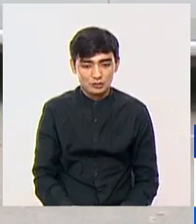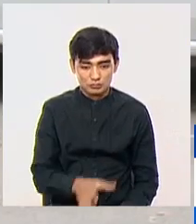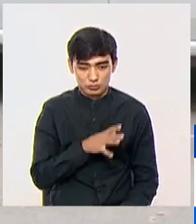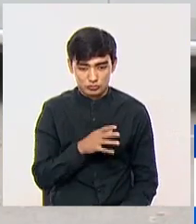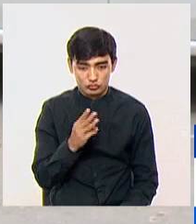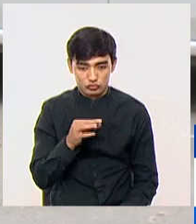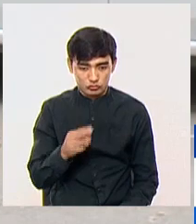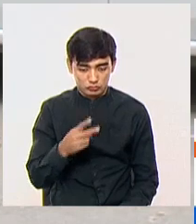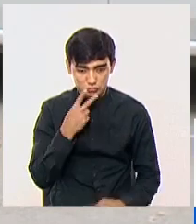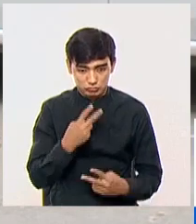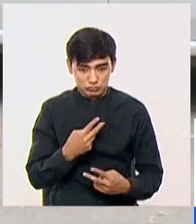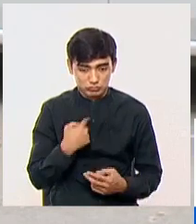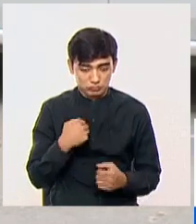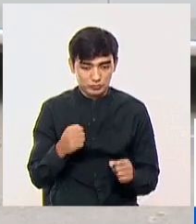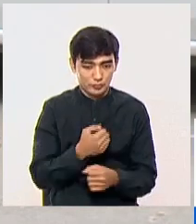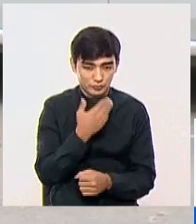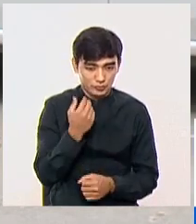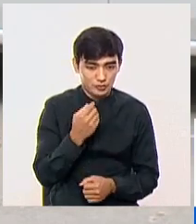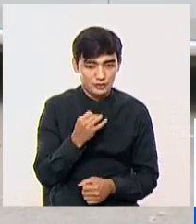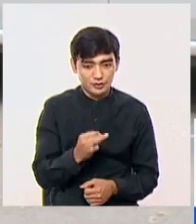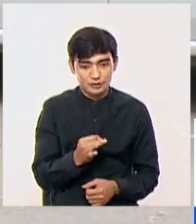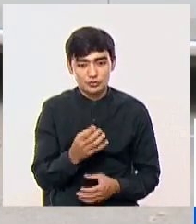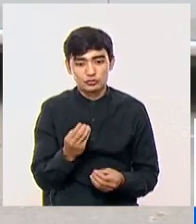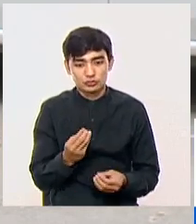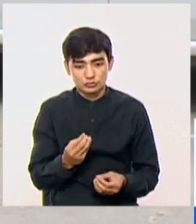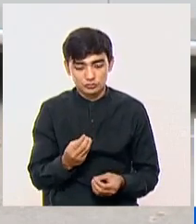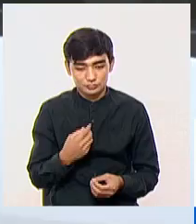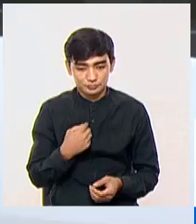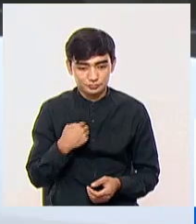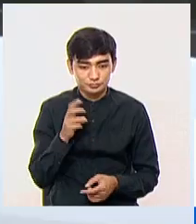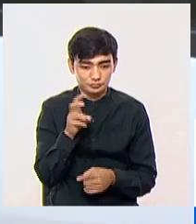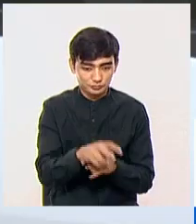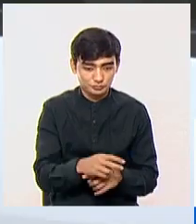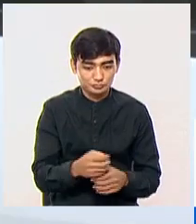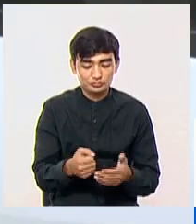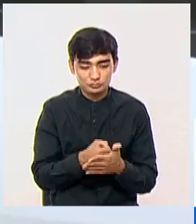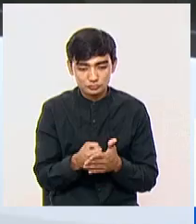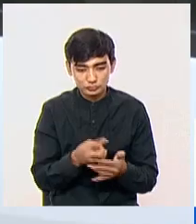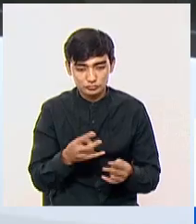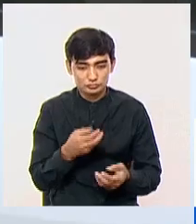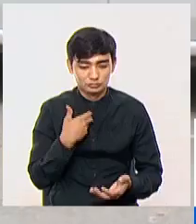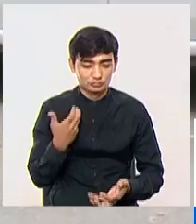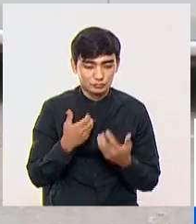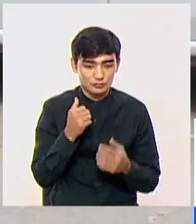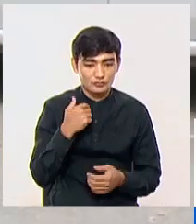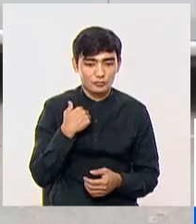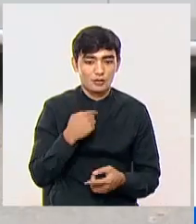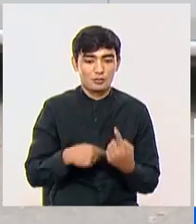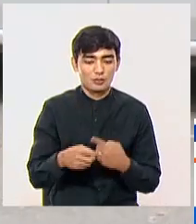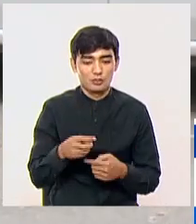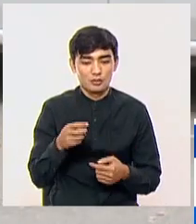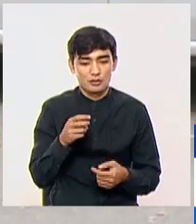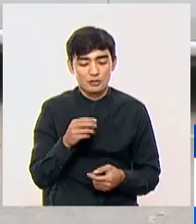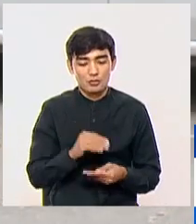шоке, и приходится еще нам ехать и разбираться. Это регресс, мы идем назад,